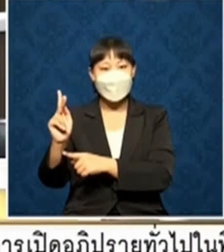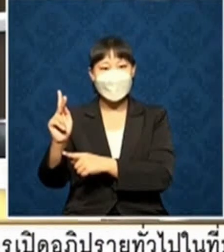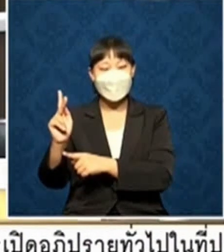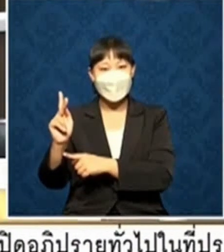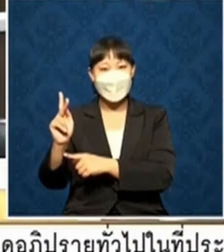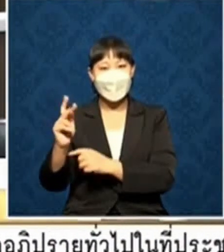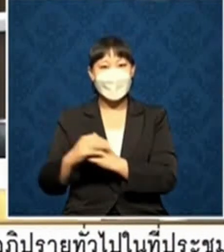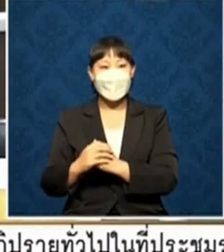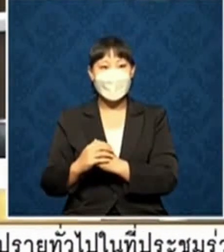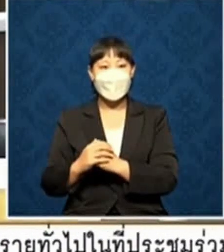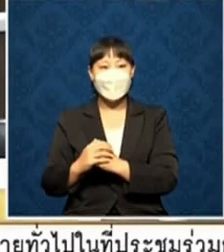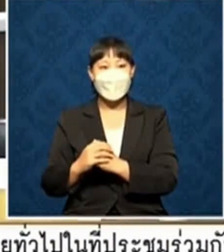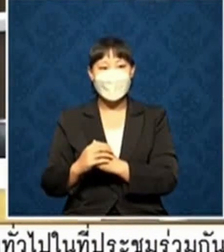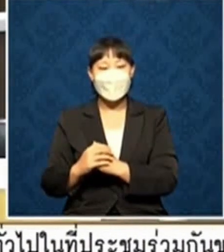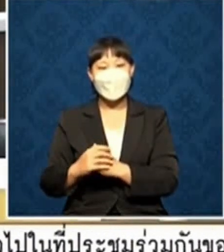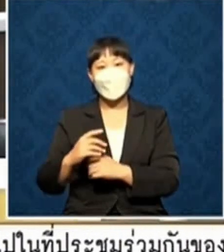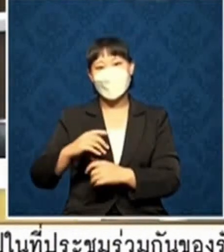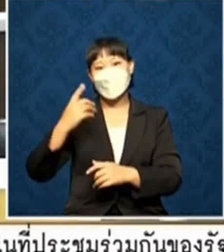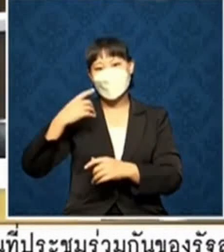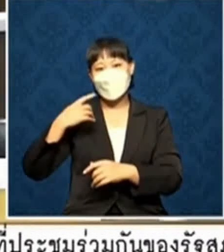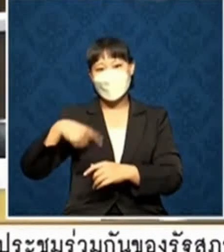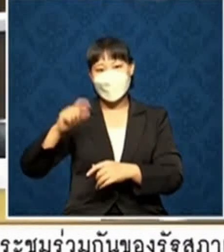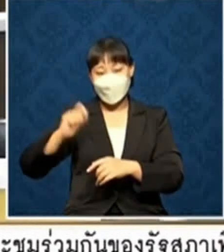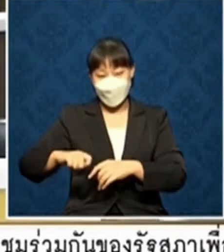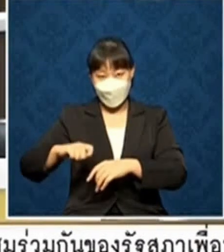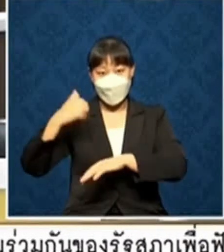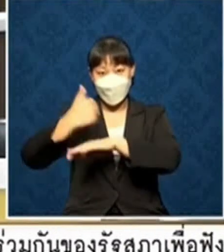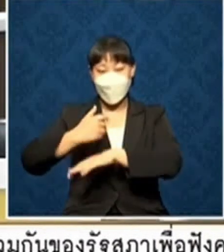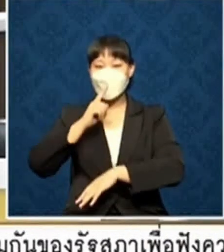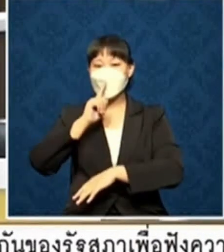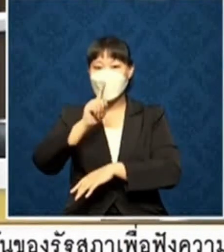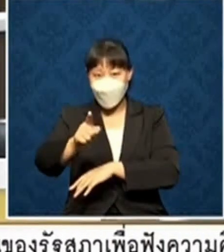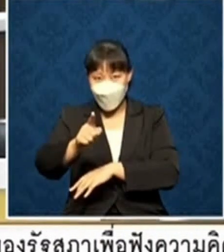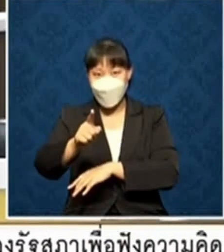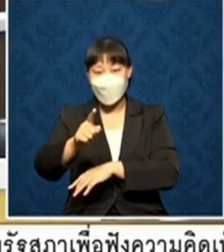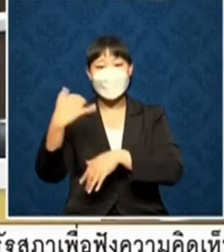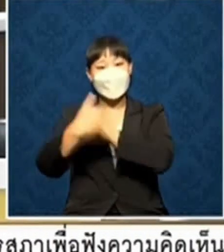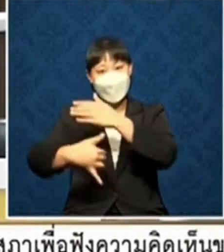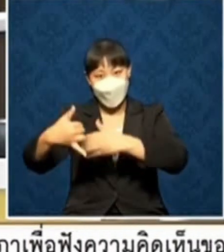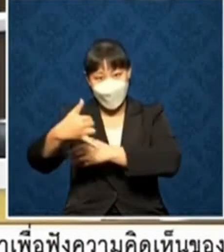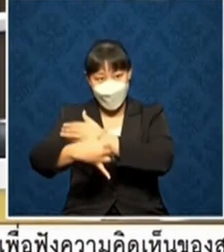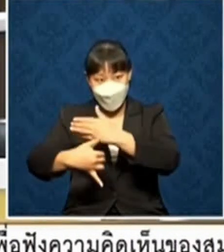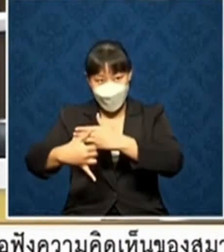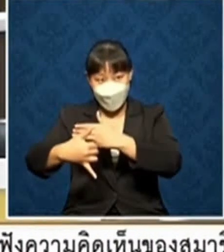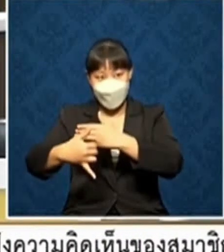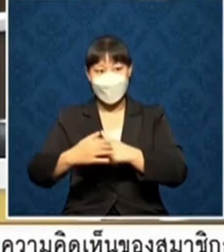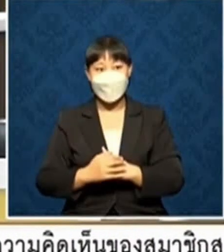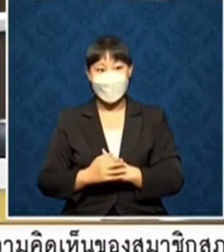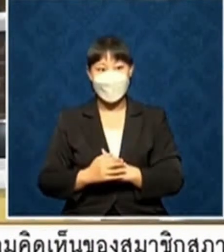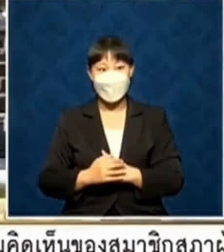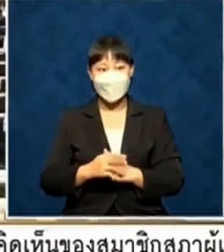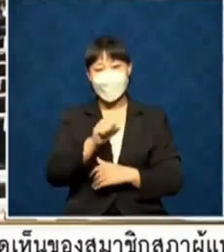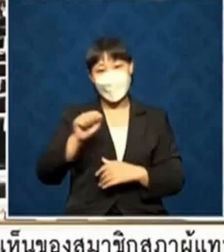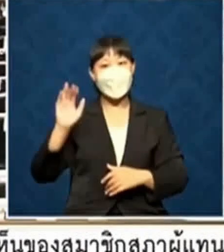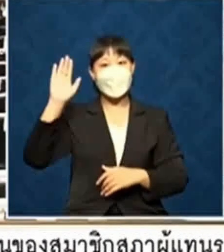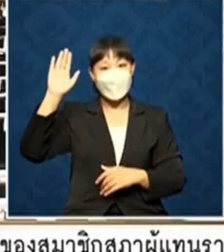าสู่กระบวนการอนุญาโตตุลาการระหว่างประเทศภายใต้เงื่อนไขข้อตกลงทัฟตา ท่านจองชัยครับมีท่านสมาชิกประท้